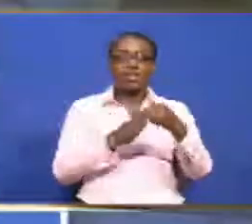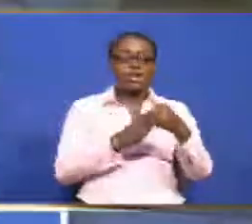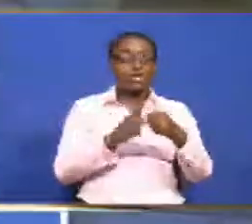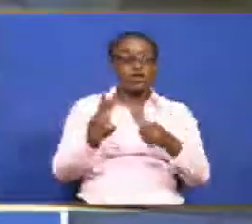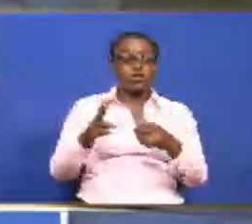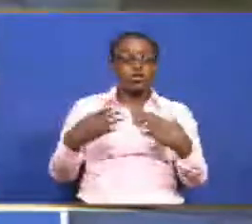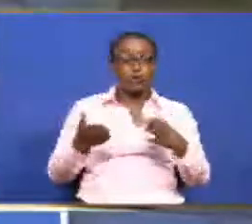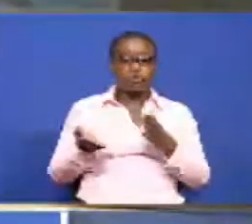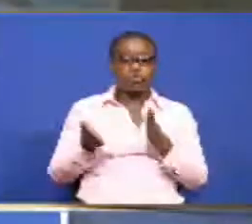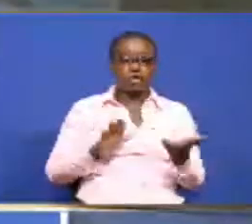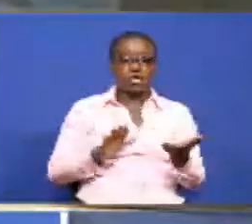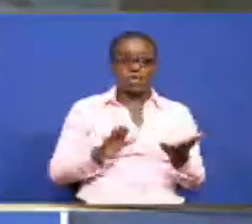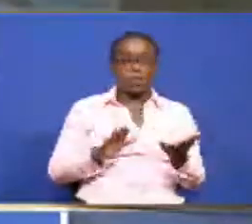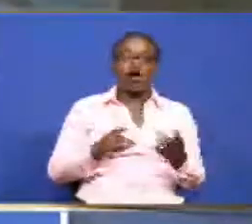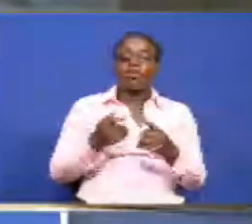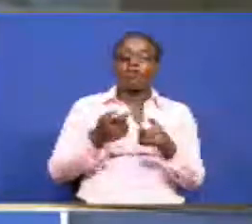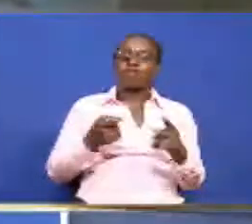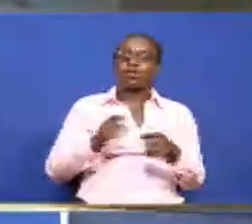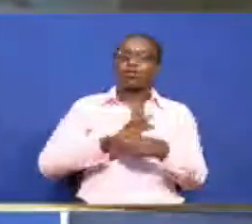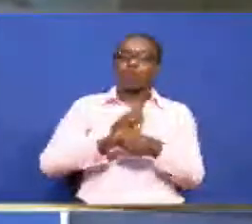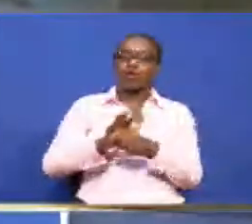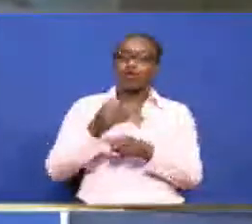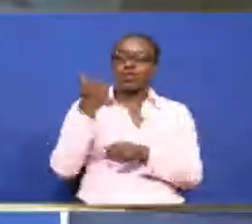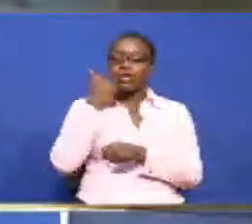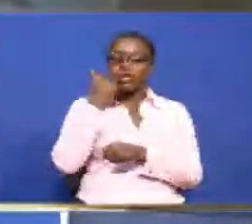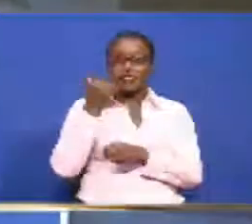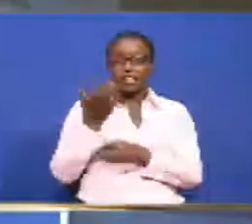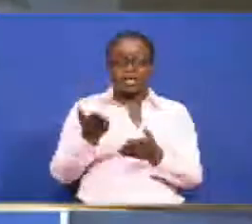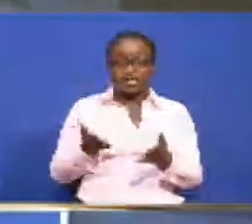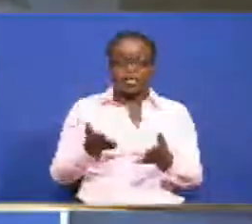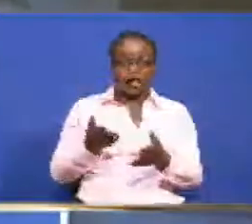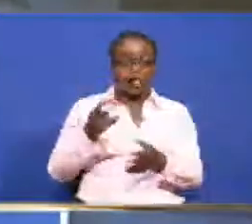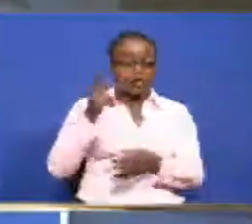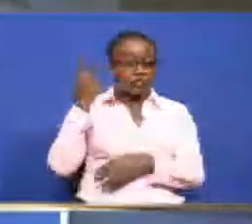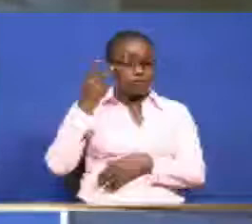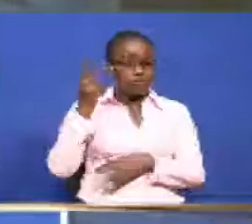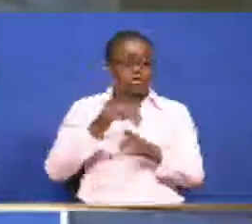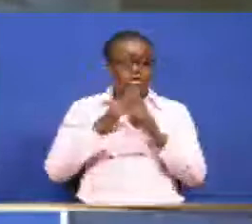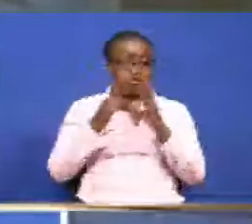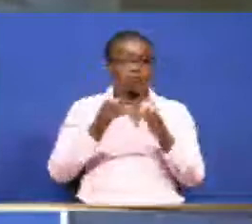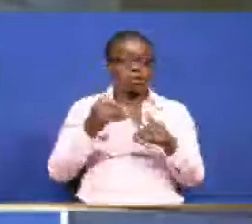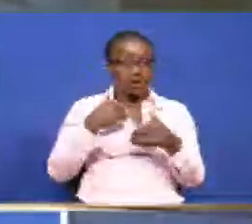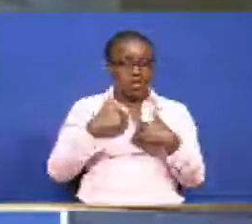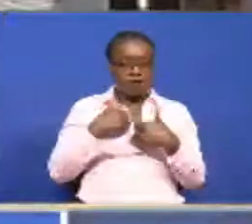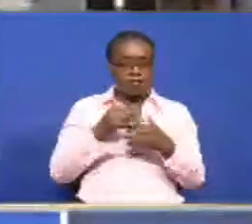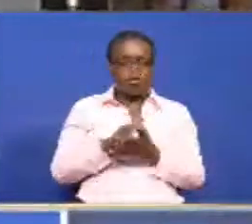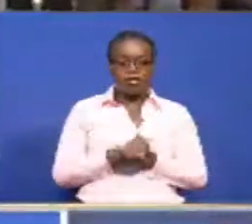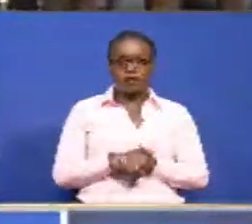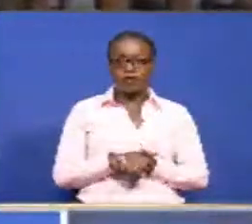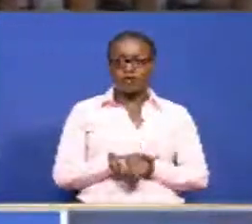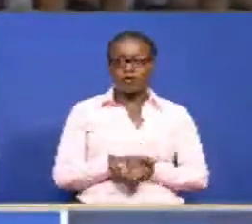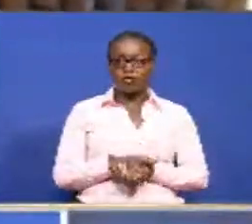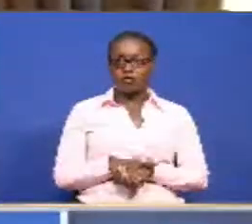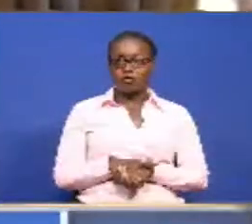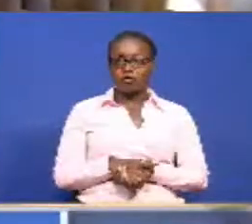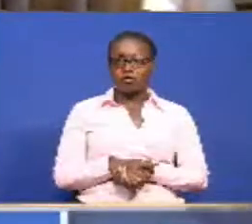ya wagonjwa waliofariki kutokana na korona humu nchini. Purity Museu na simulizi kamili.